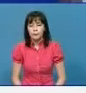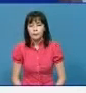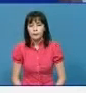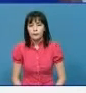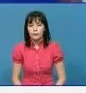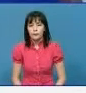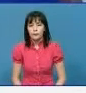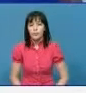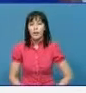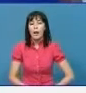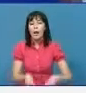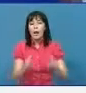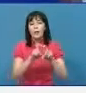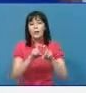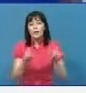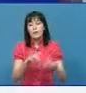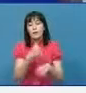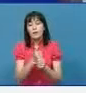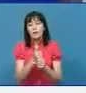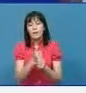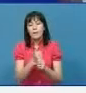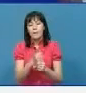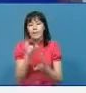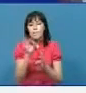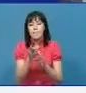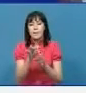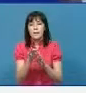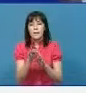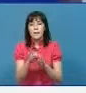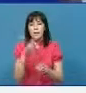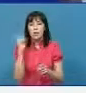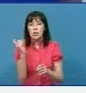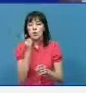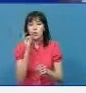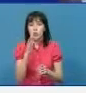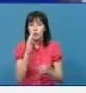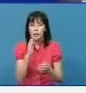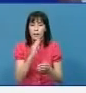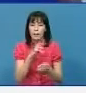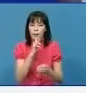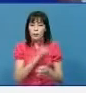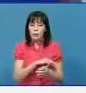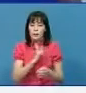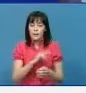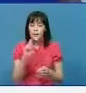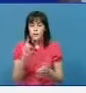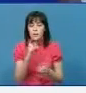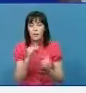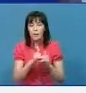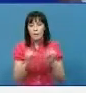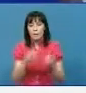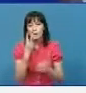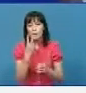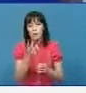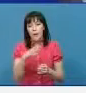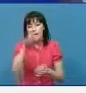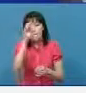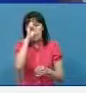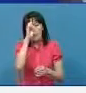Коммуналдық кәсіпорынның негізгі мақсаты мынау шаруашылық қызметті жүзеге асыру. Біріншіден, екіншіден